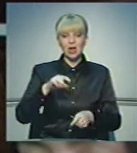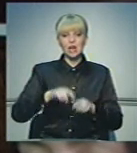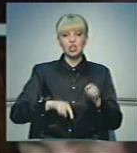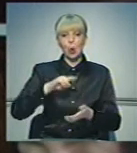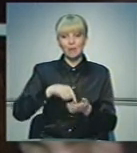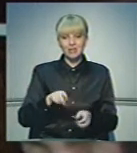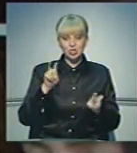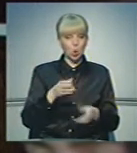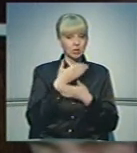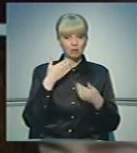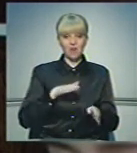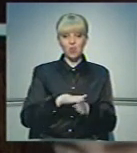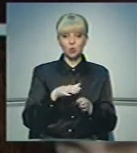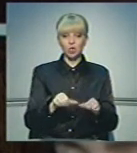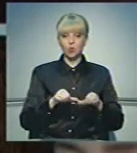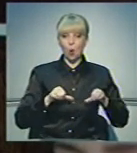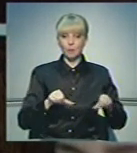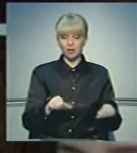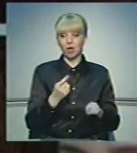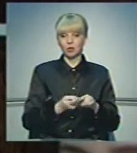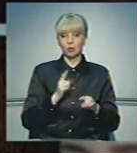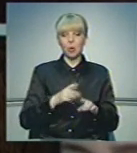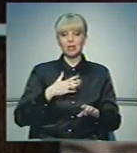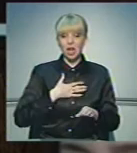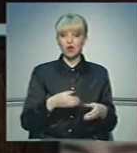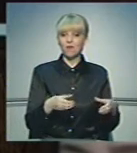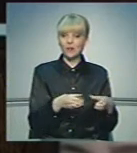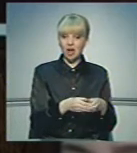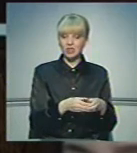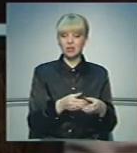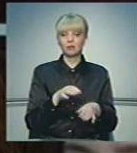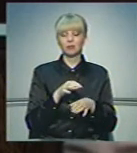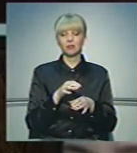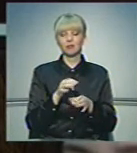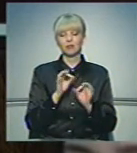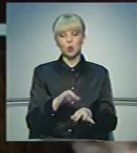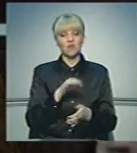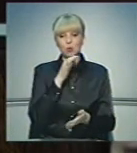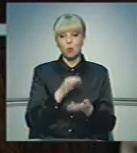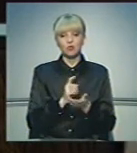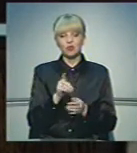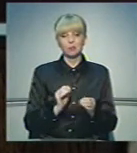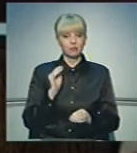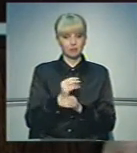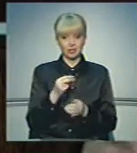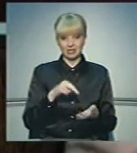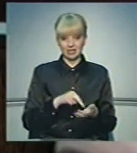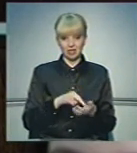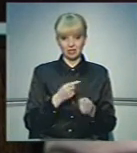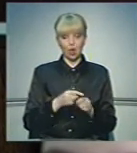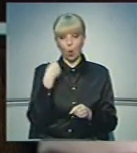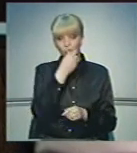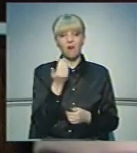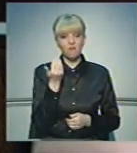міста немає в виконавчому комітеті. Тому наша фракція не несе жодної відповідальності за те, що ви піднімаєте ціни. Це